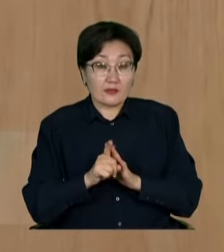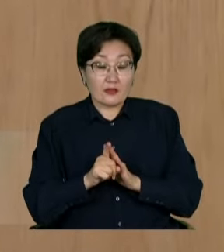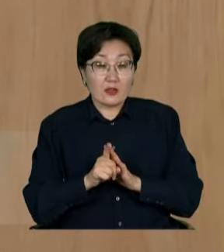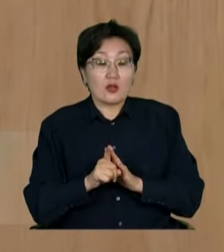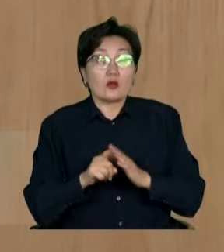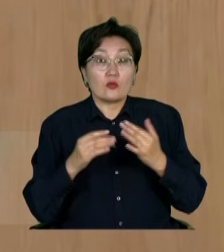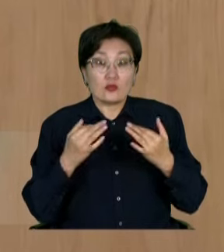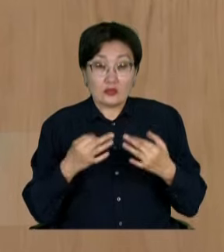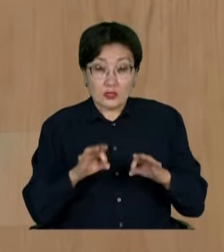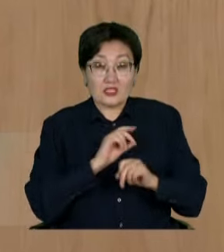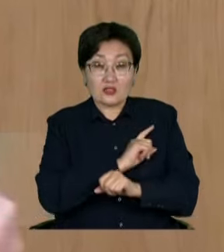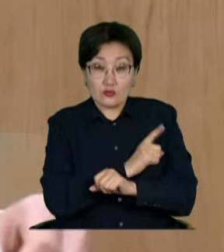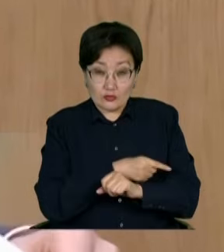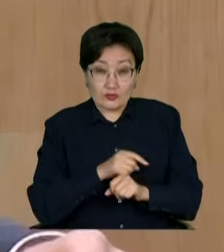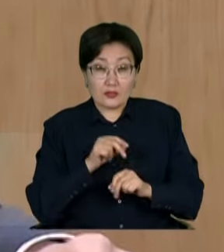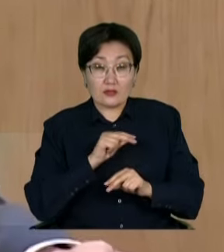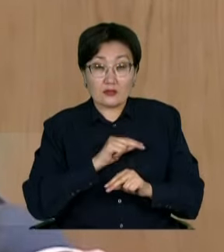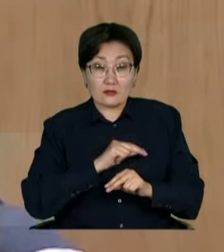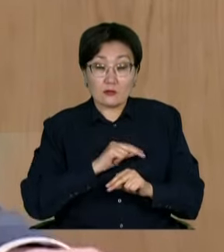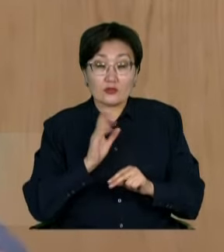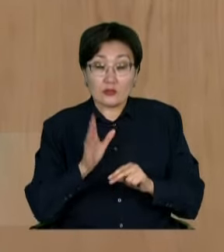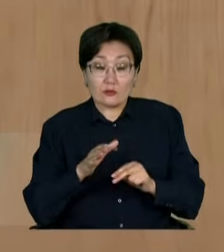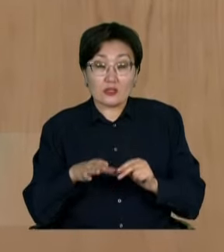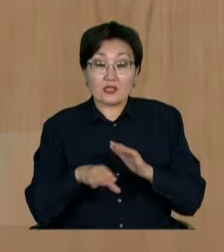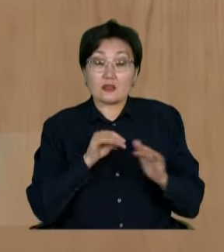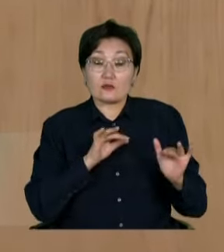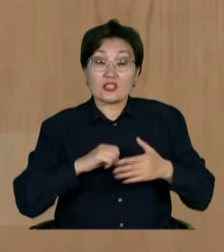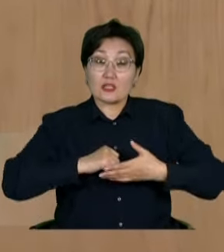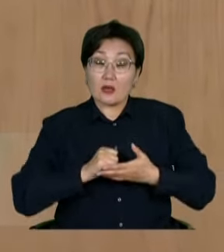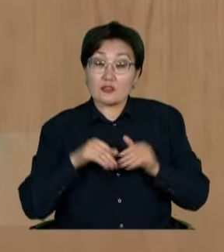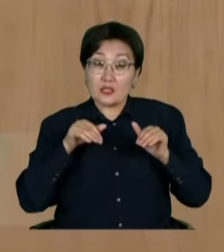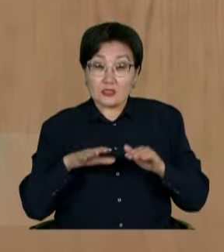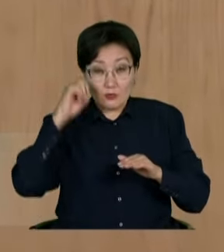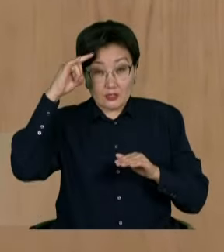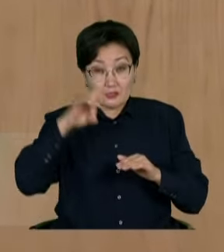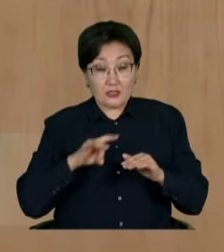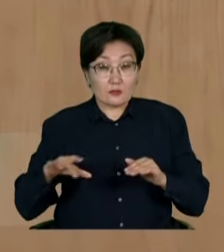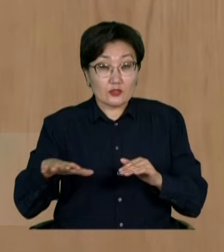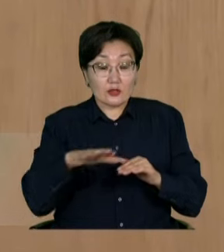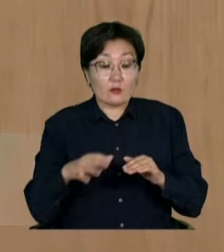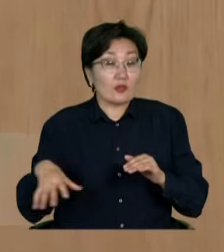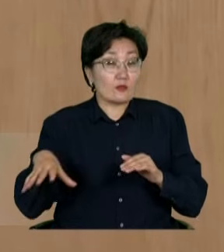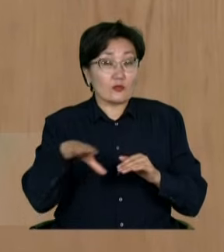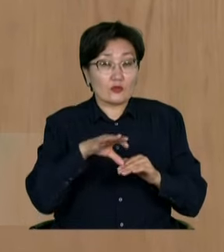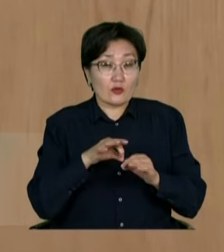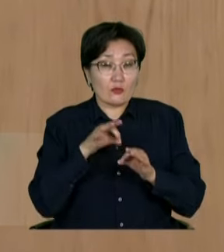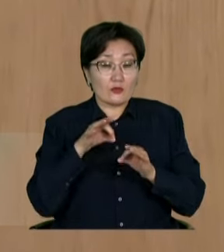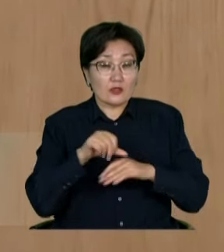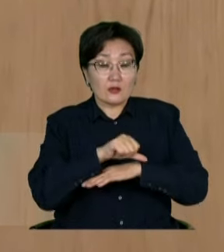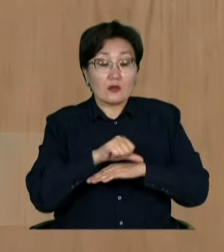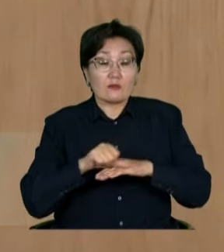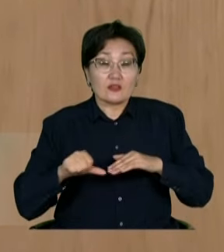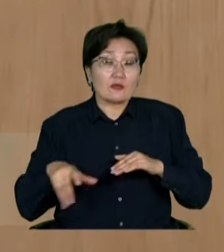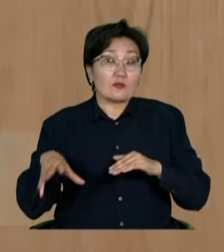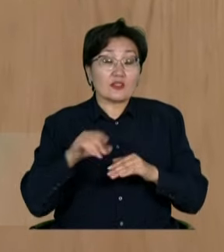күшіне енеді. Референдумда қабылданған шешімнің Қазақстан Республикасының бүкіл аумағында